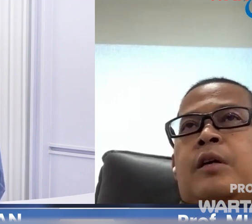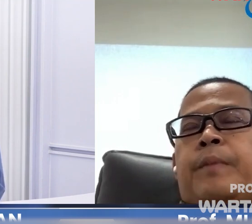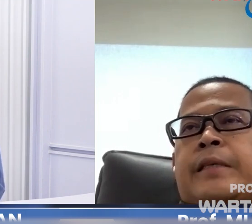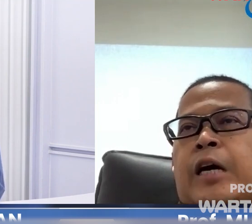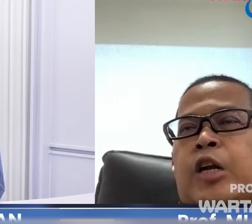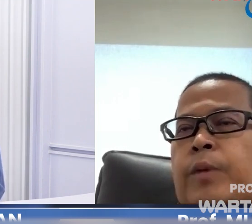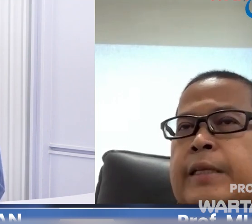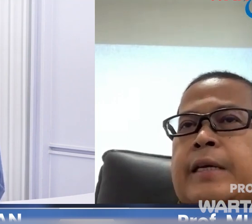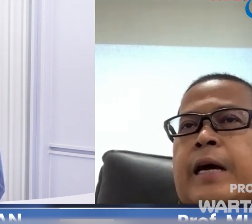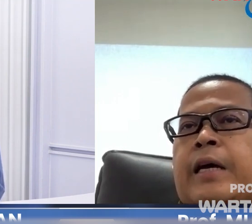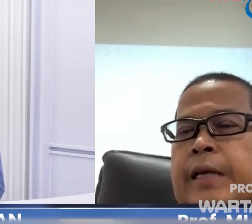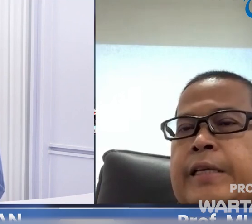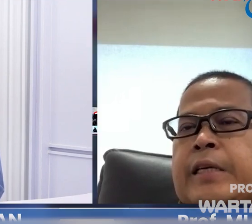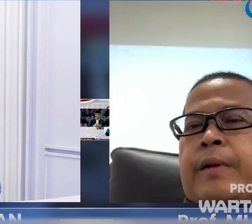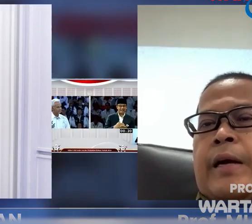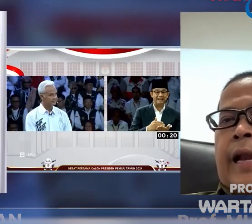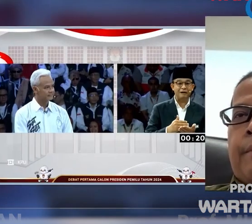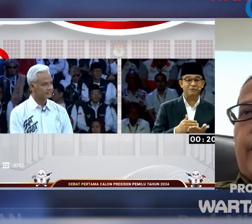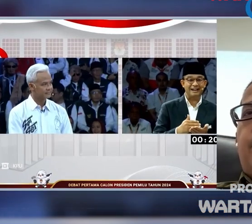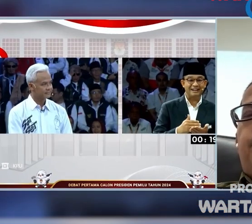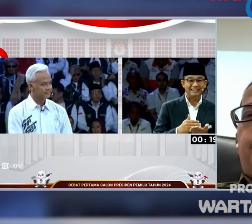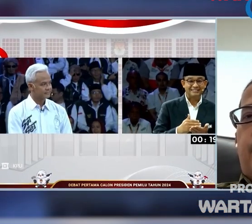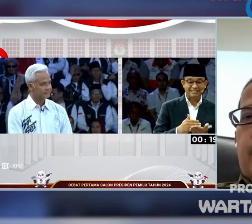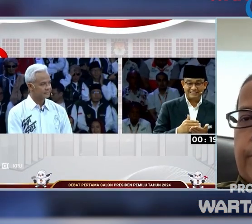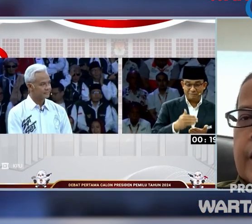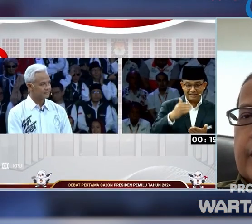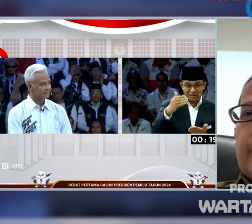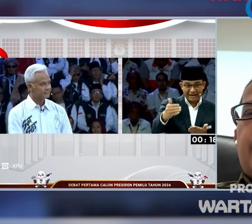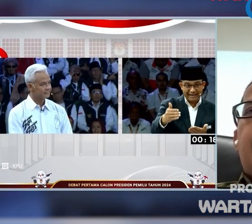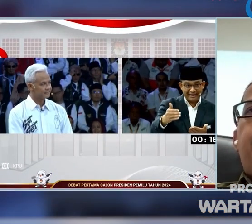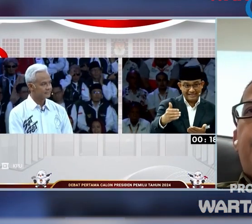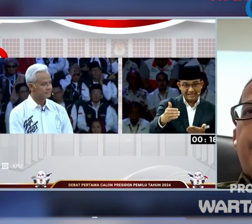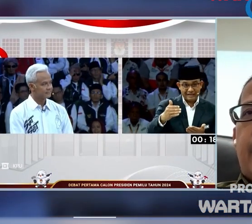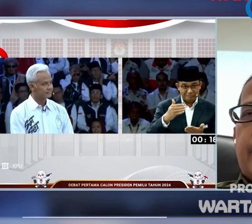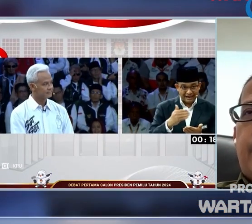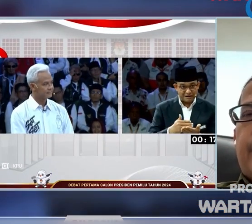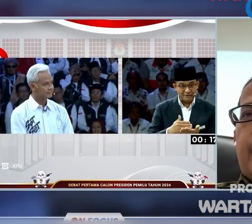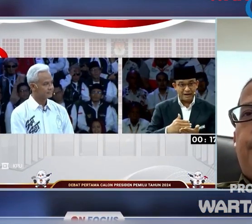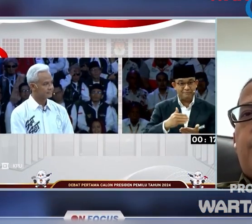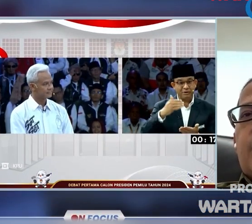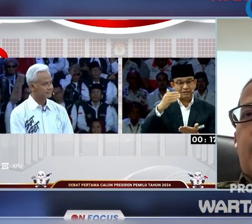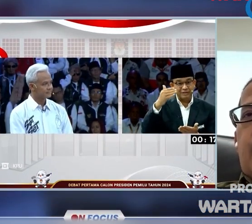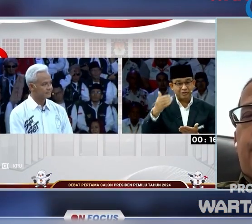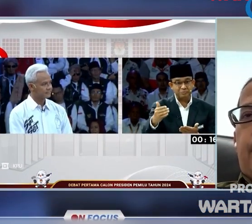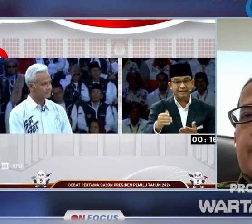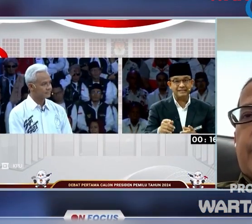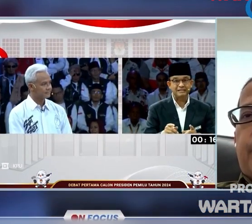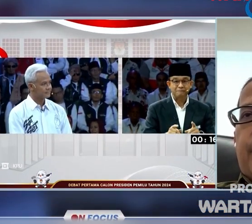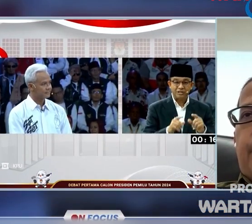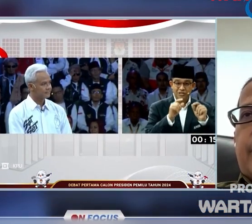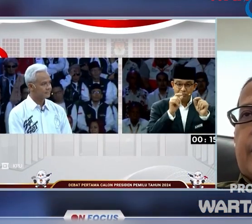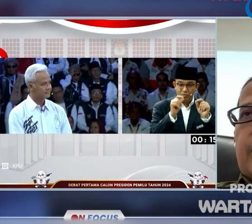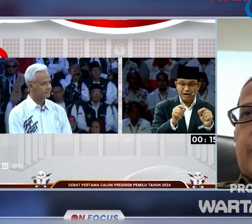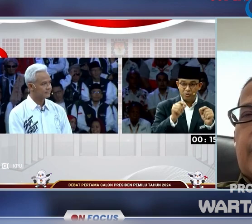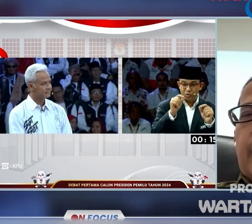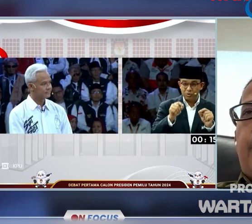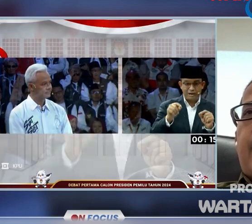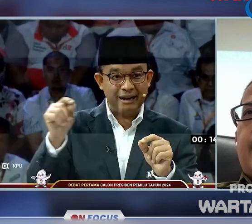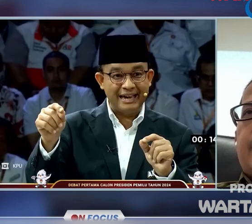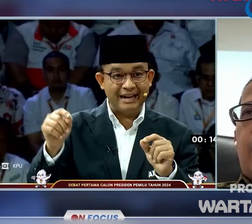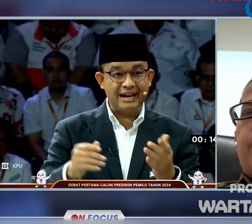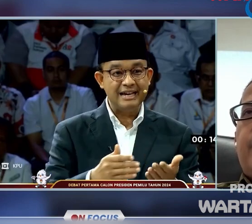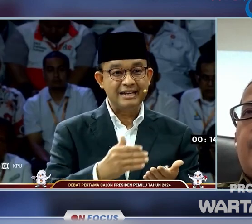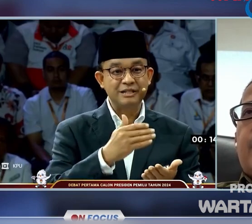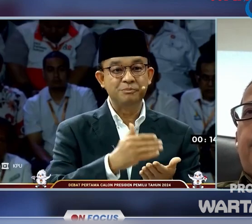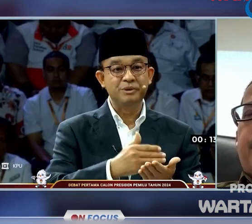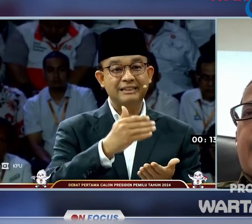betul. Pasangan nomor tiga tadi sebagai kedalaman lebih detail, lebih misalnya memberikan apa namanya